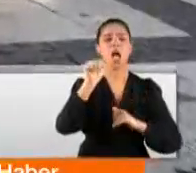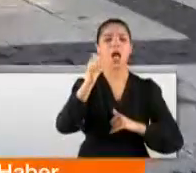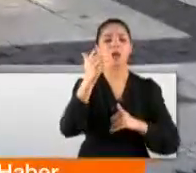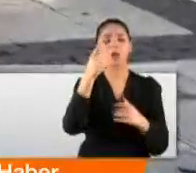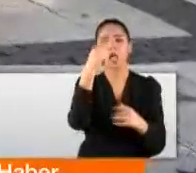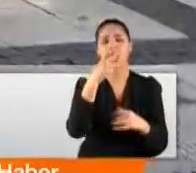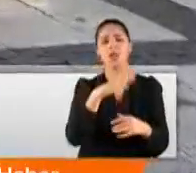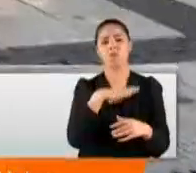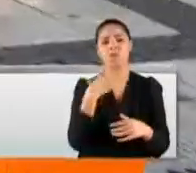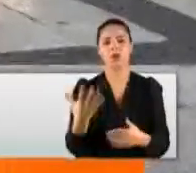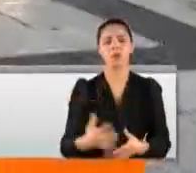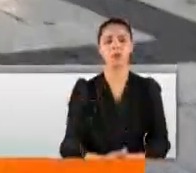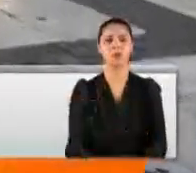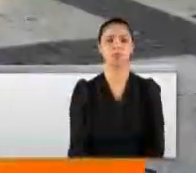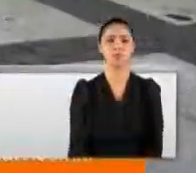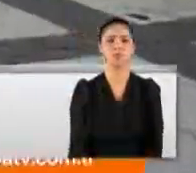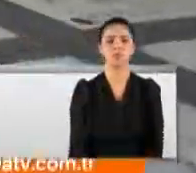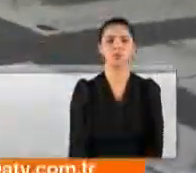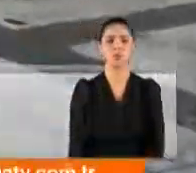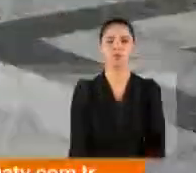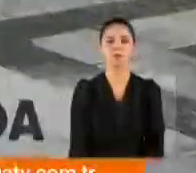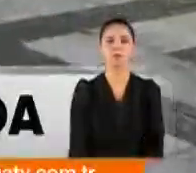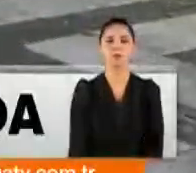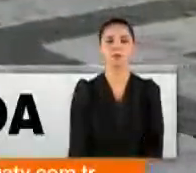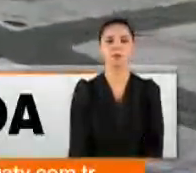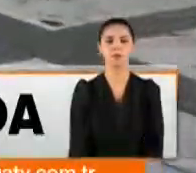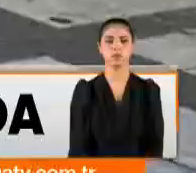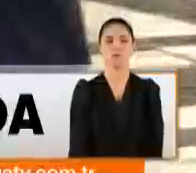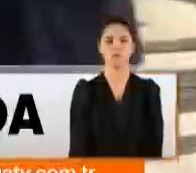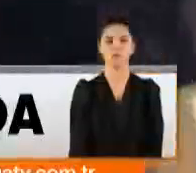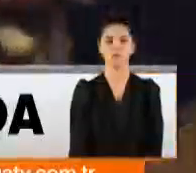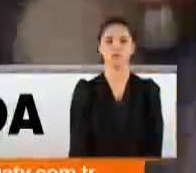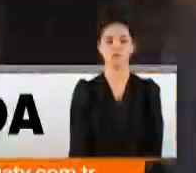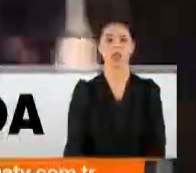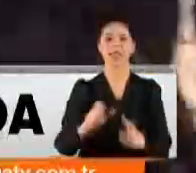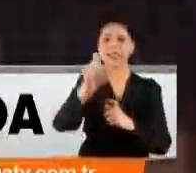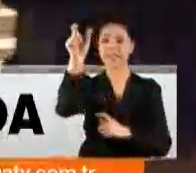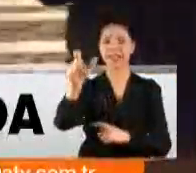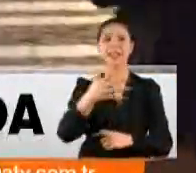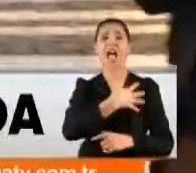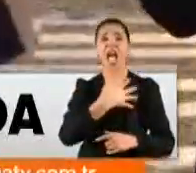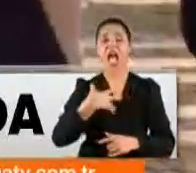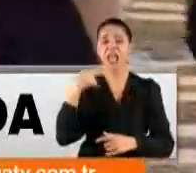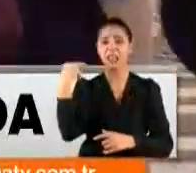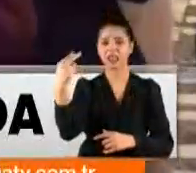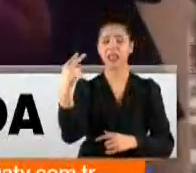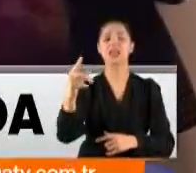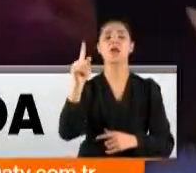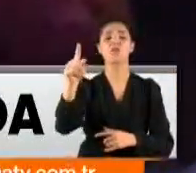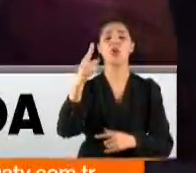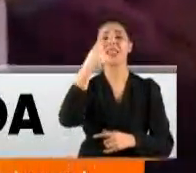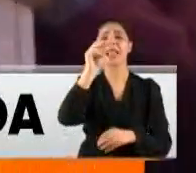senedir Seda'nın faili Ercan Akkuş aramızda. Seda Kurt'un annesi Bediye Akar ve onu